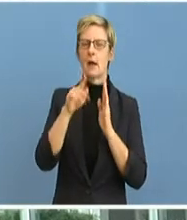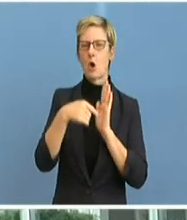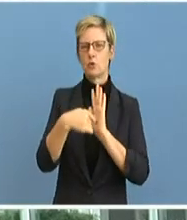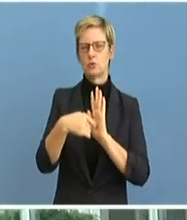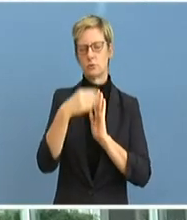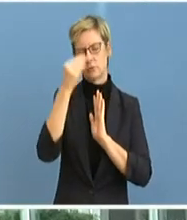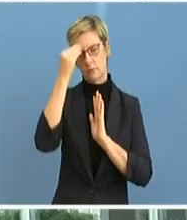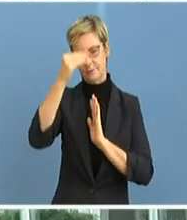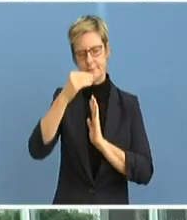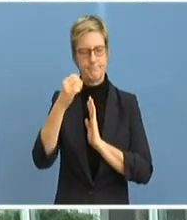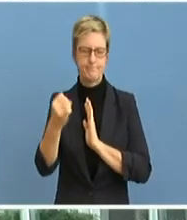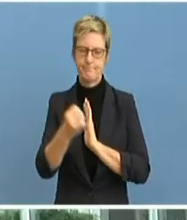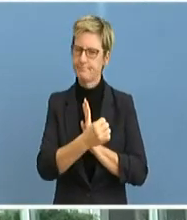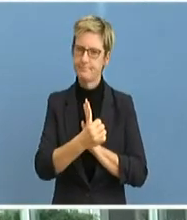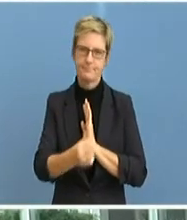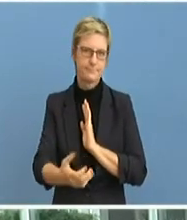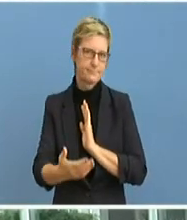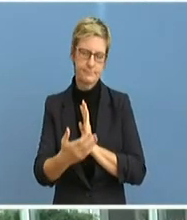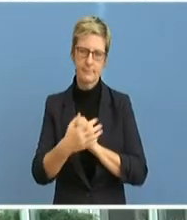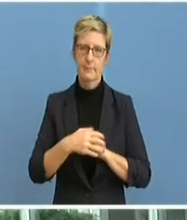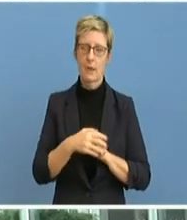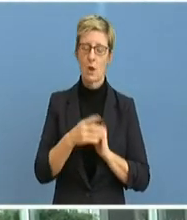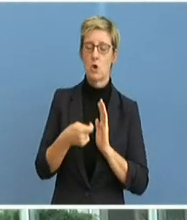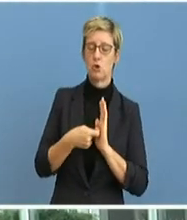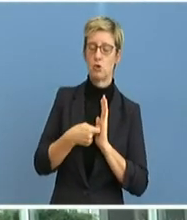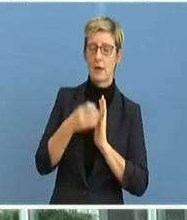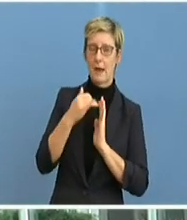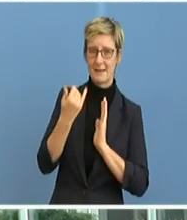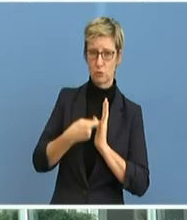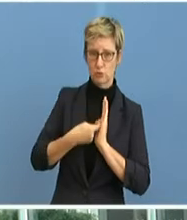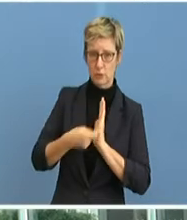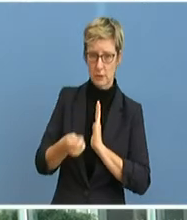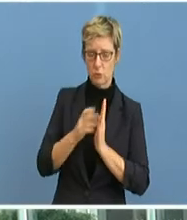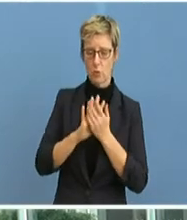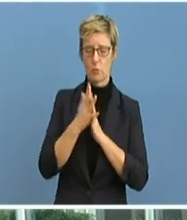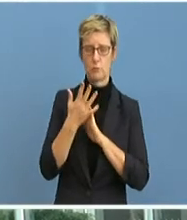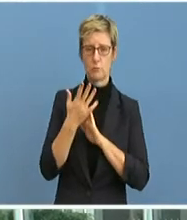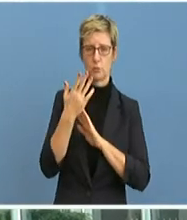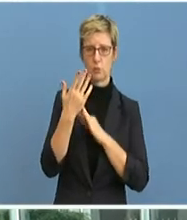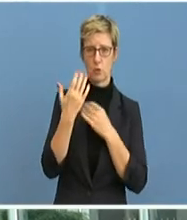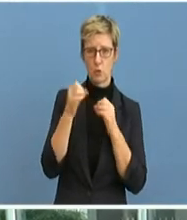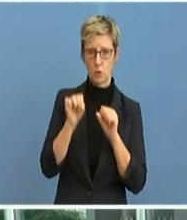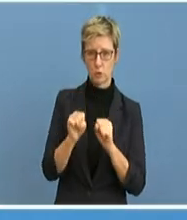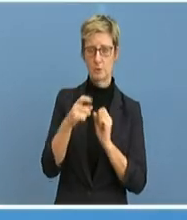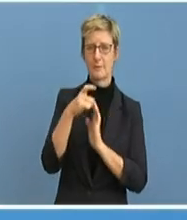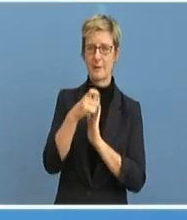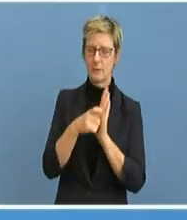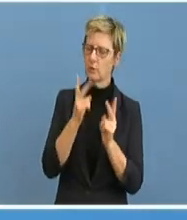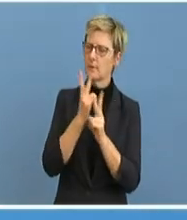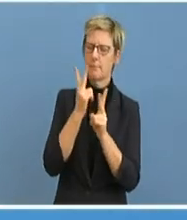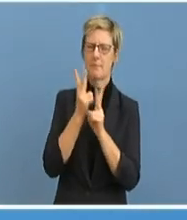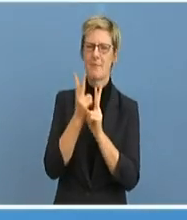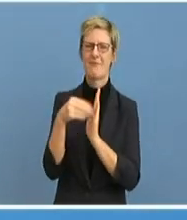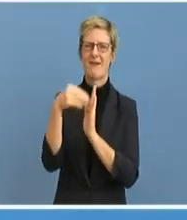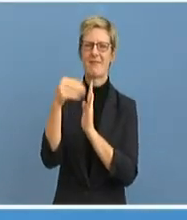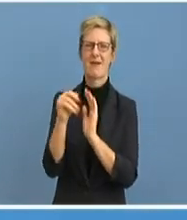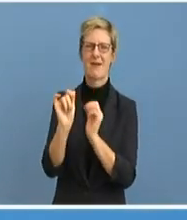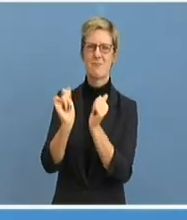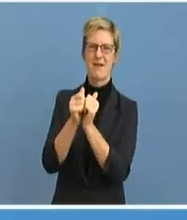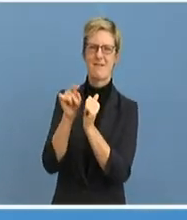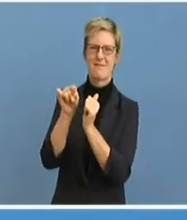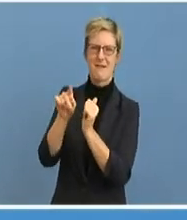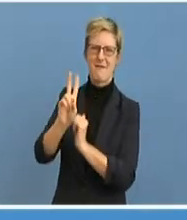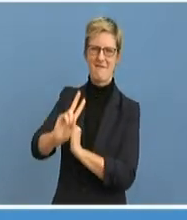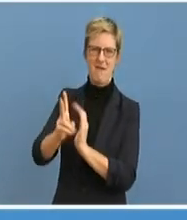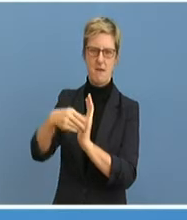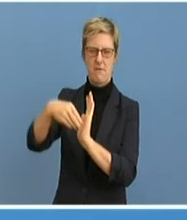geben. Und alle Rücktritts-, Stornierungs- und Umbuchungsbedingungen hängen halt jeweils von den vertraglichen Vereinbarungen ab.